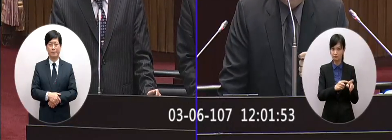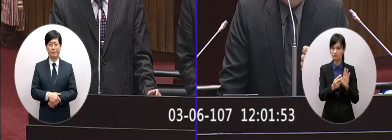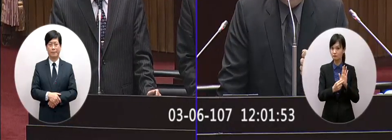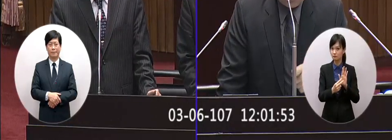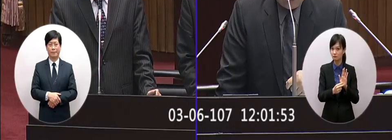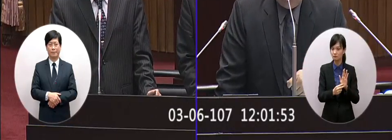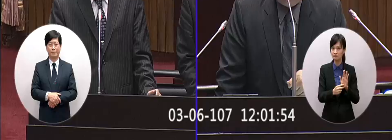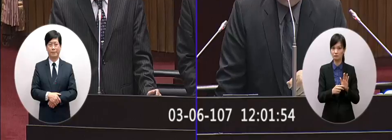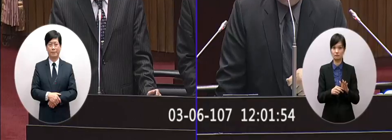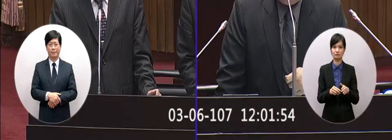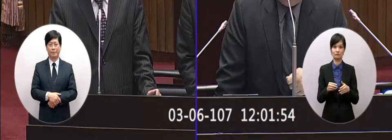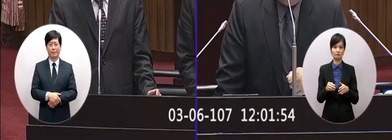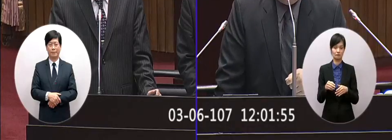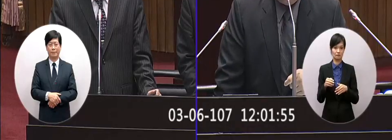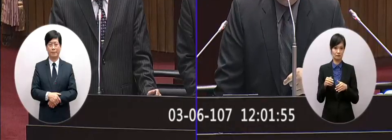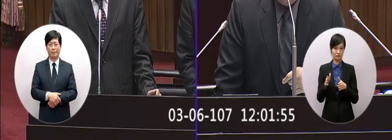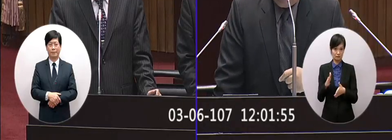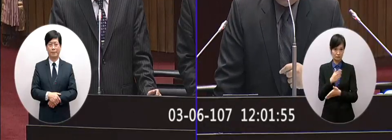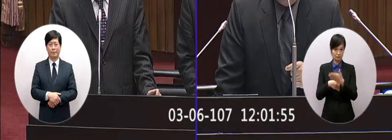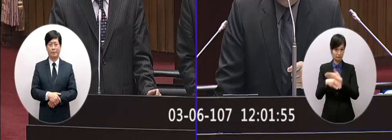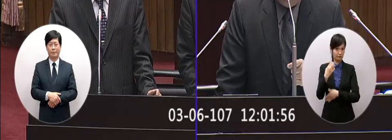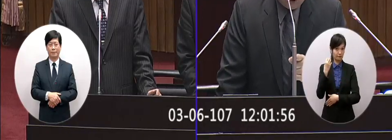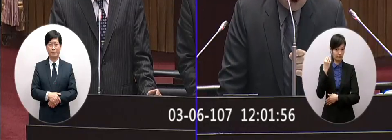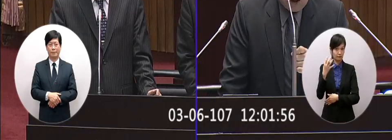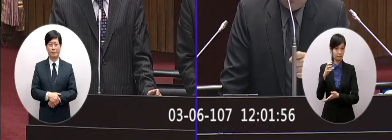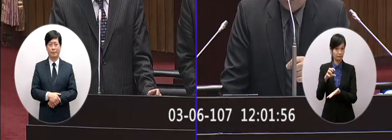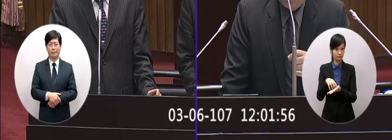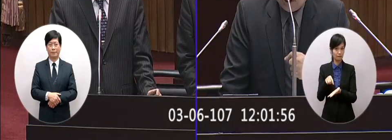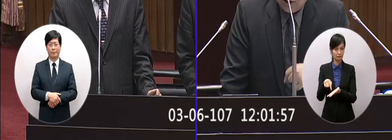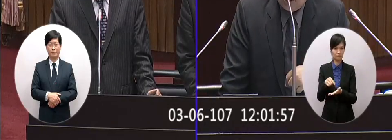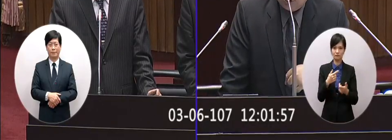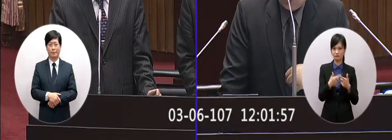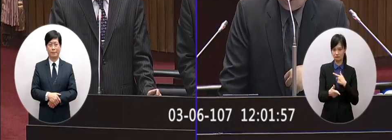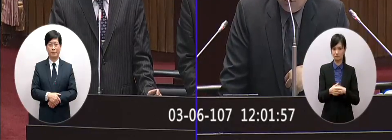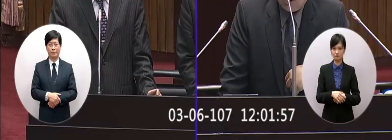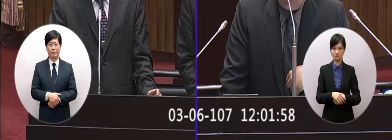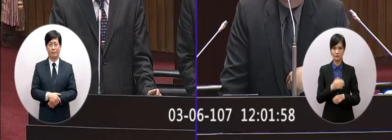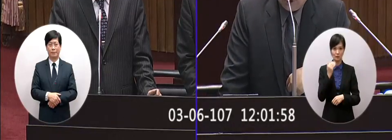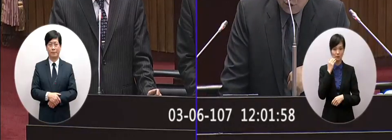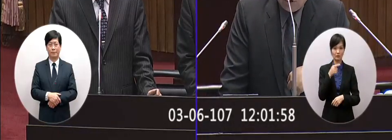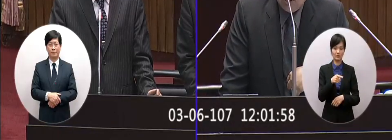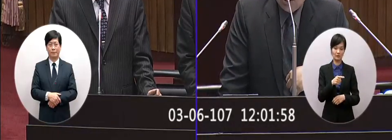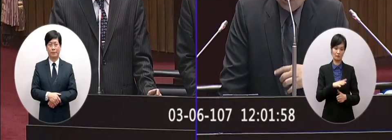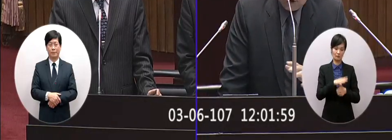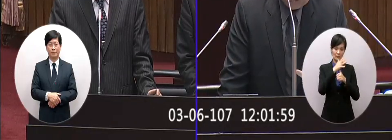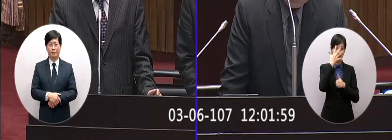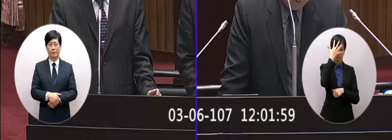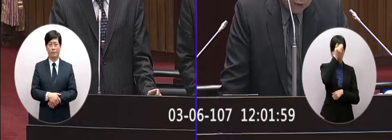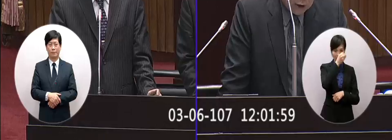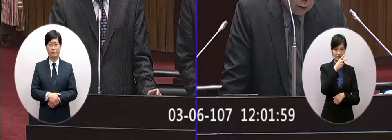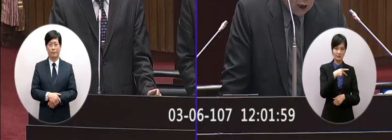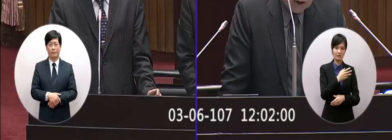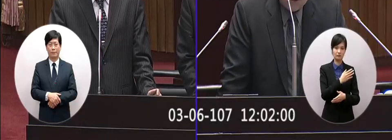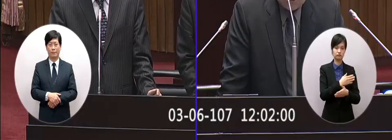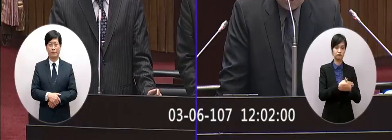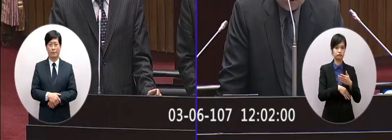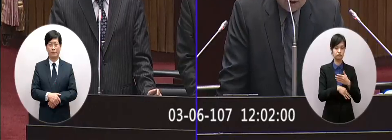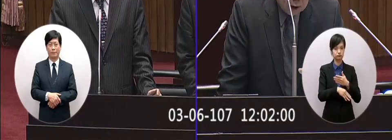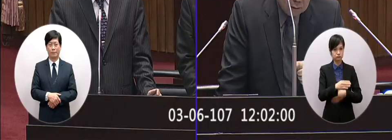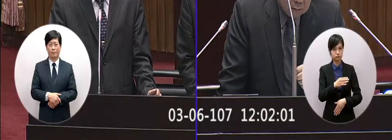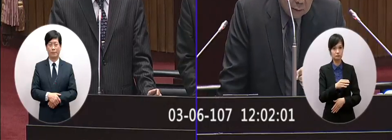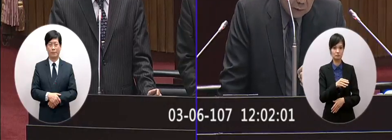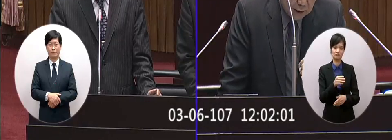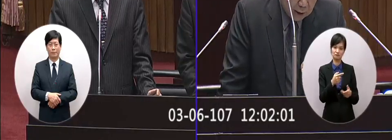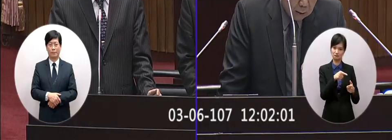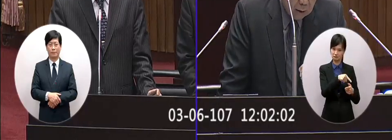上对于心智障碍者是不适用的，因为它是以就是说老人失能的，就是说情况来做，所以在这个部分的话引起